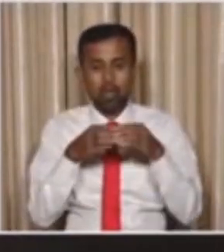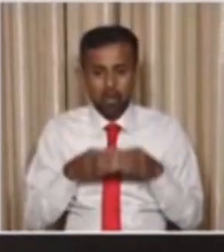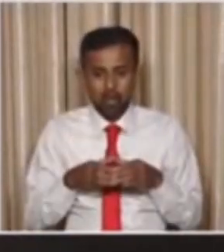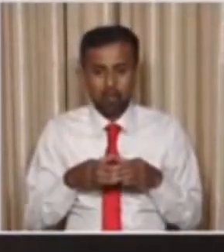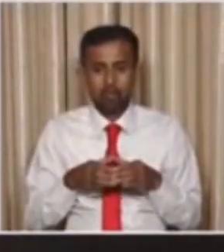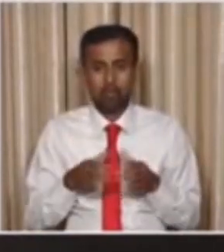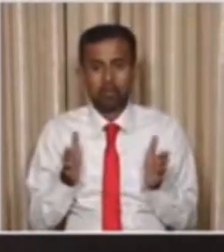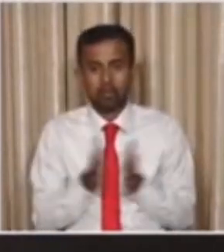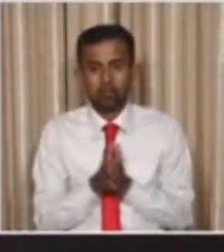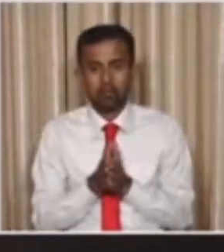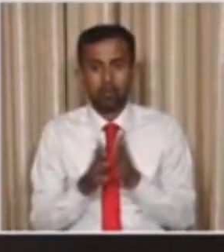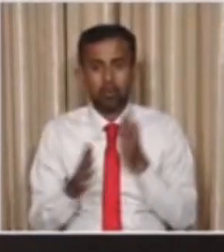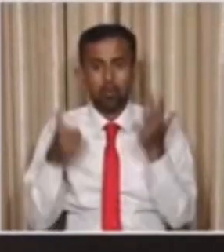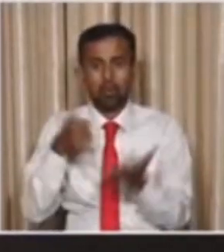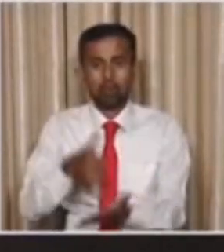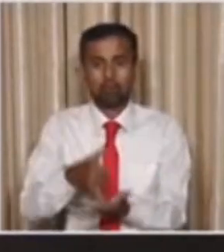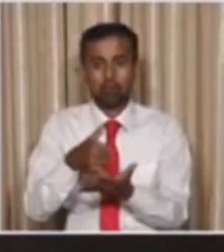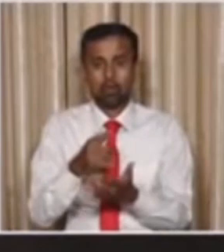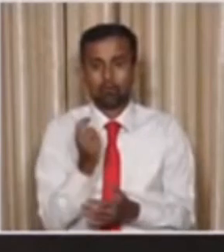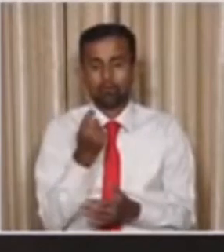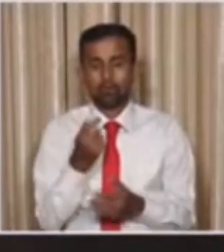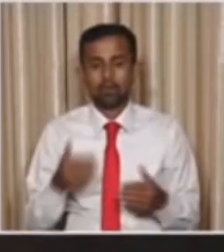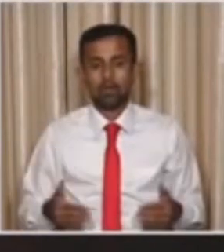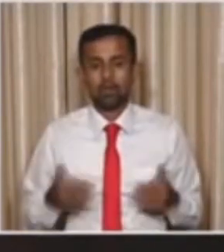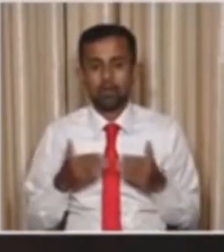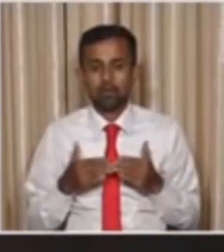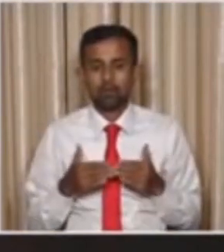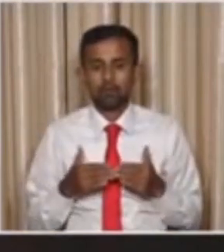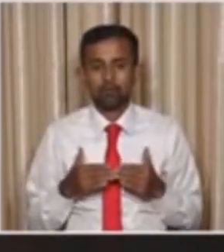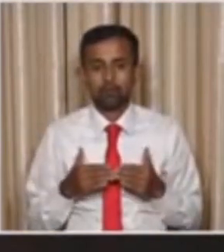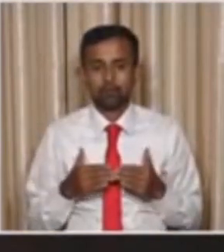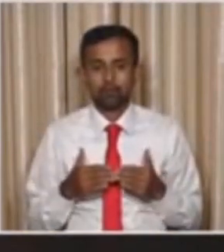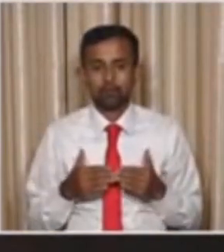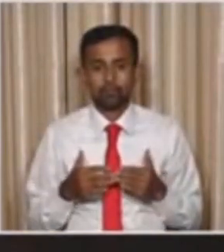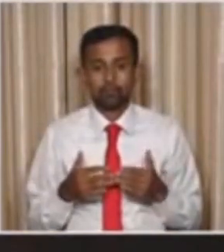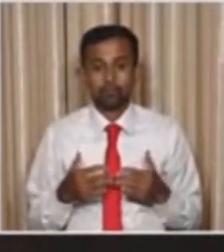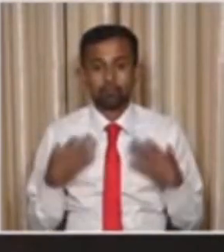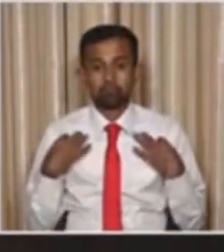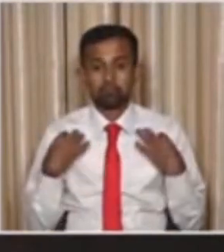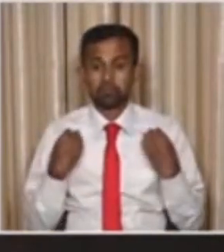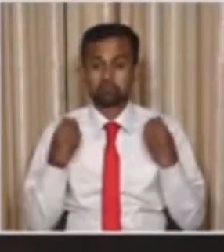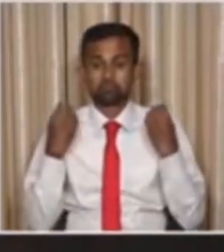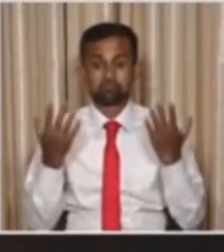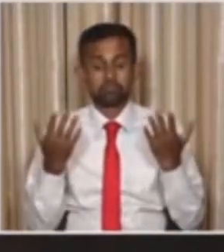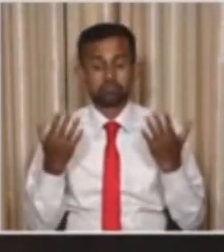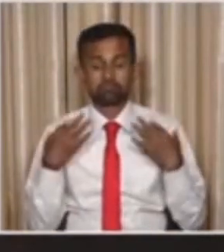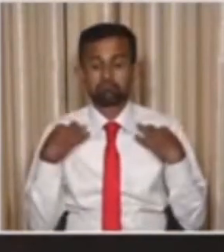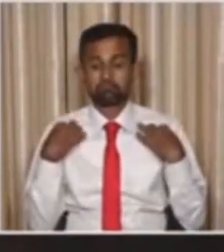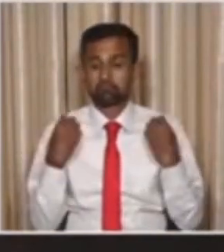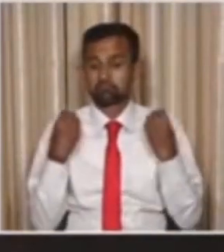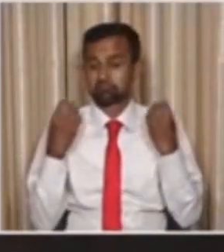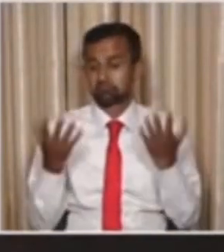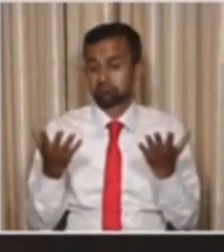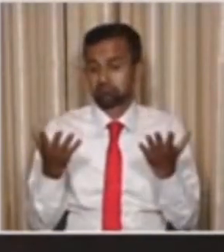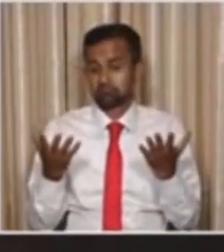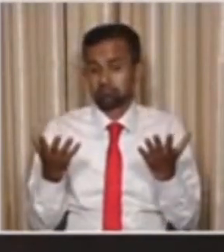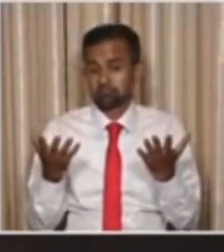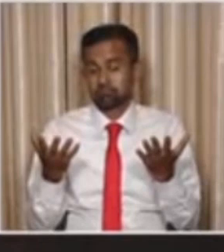එකමුතුව තමයි වර්ල්ඩ් කප් එක ගත්තේ හැබැයි අද ඊට වැඩිය ලොකු පහසුකම් ඇවිල්ලා සැප පහසුකම් ඇවිල්ලා එක එක